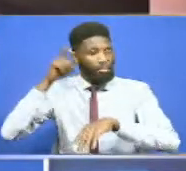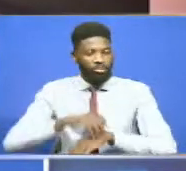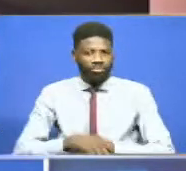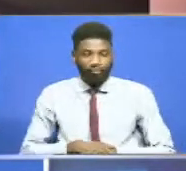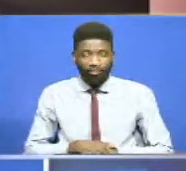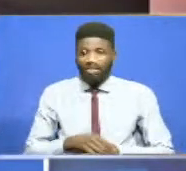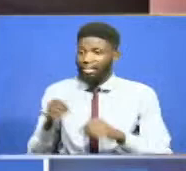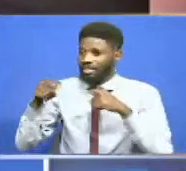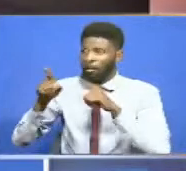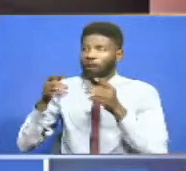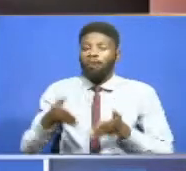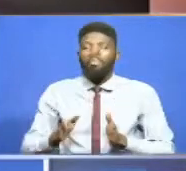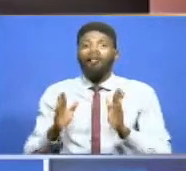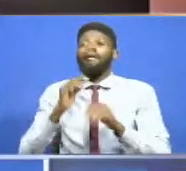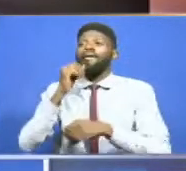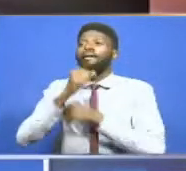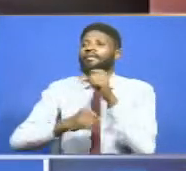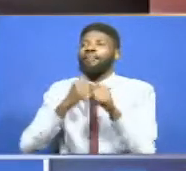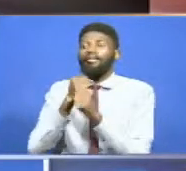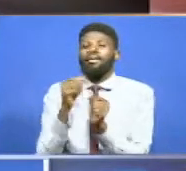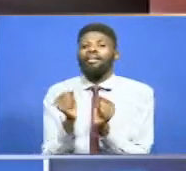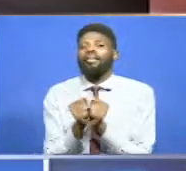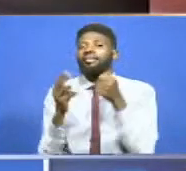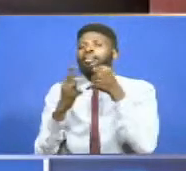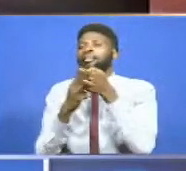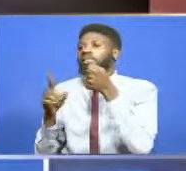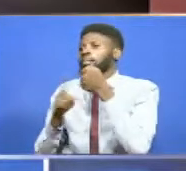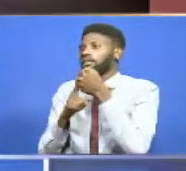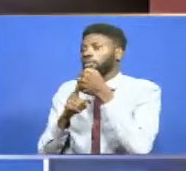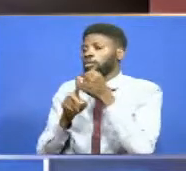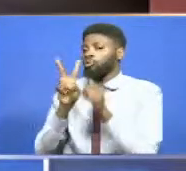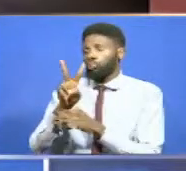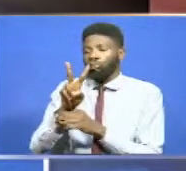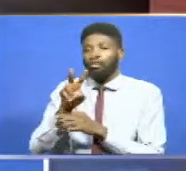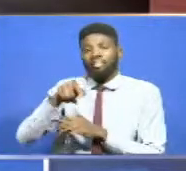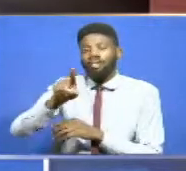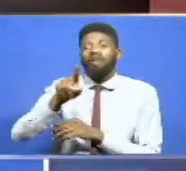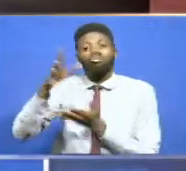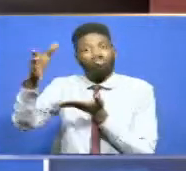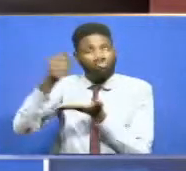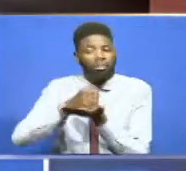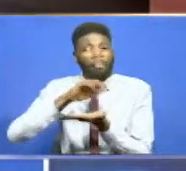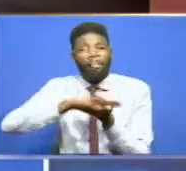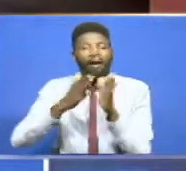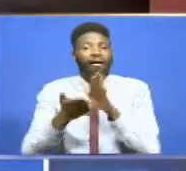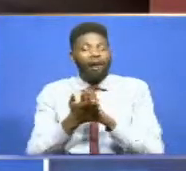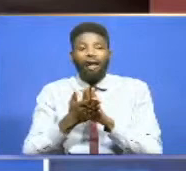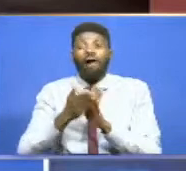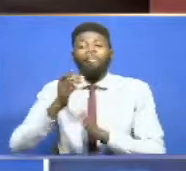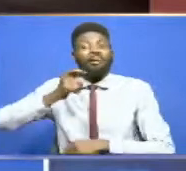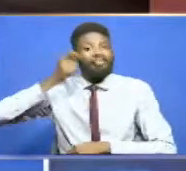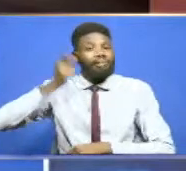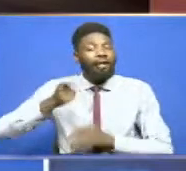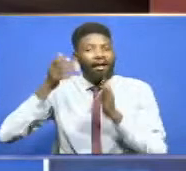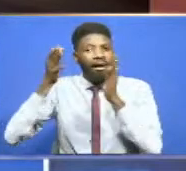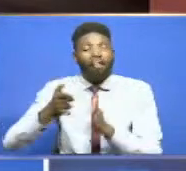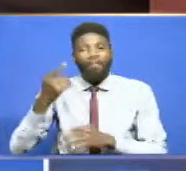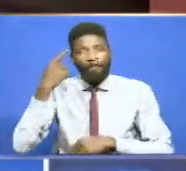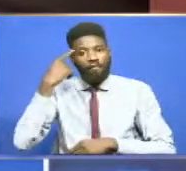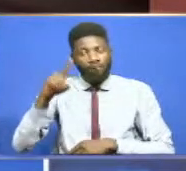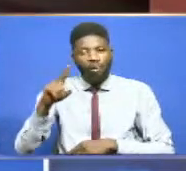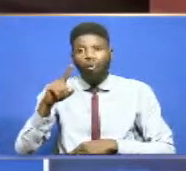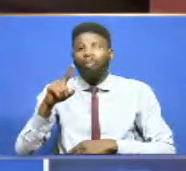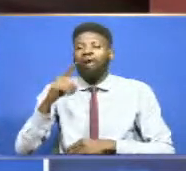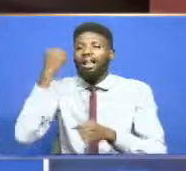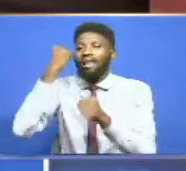ambaye alizaliwa mwaka 1962 aliteuliwa kuwa jaji wa mahakama ya kutatua mizozo ya ajira mwaka